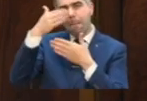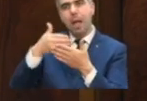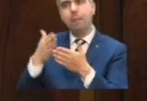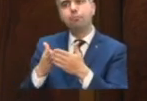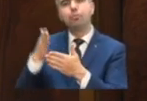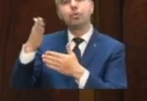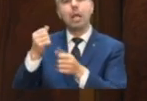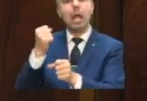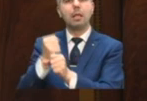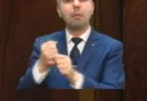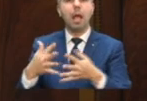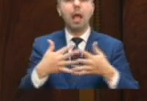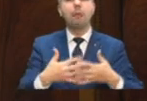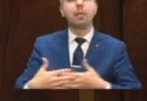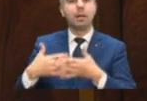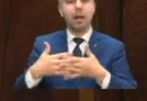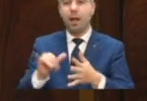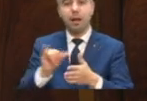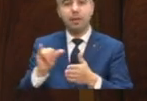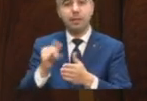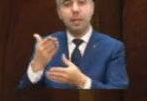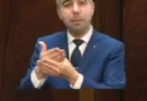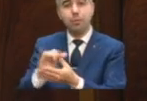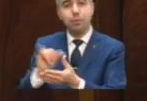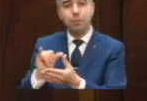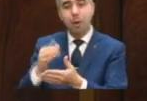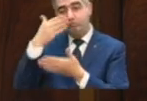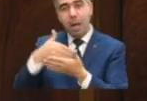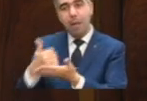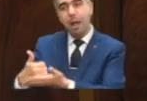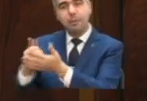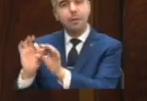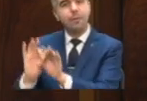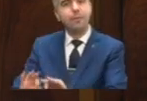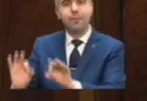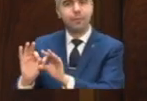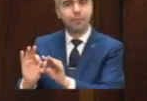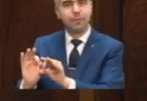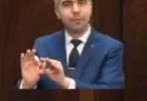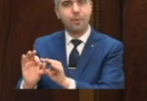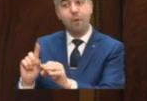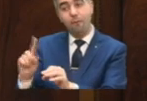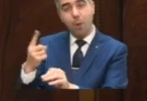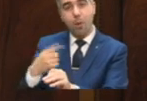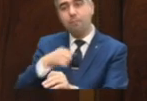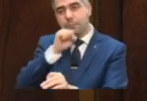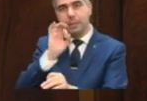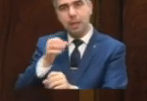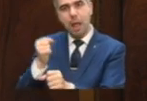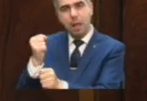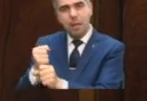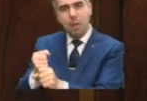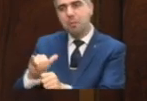امريكا، جرينا عليه حنا، ما جرى عليه حد، حنا من اللي كنبغي يخدم تنقول له واش انت تقد على هذا الشيء، انت غير